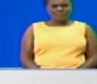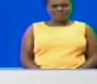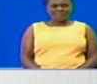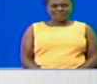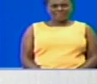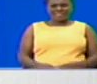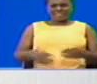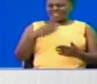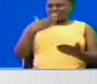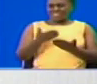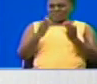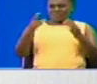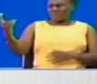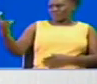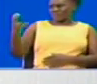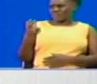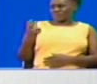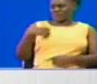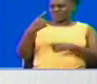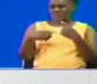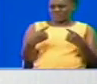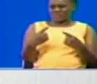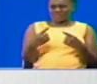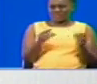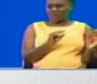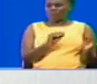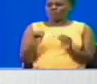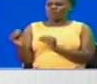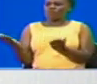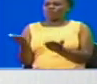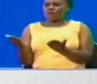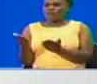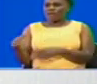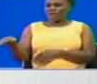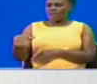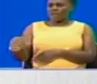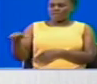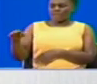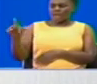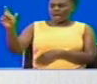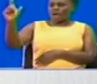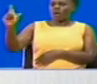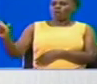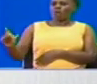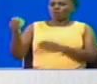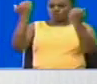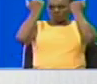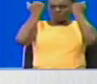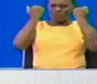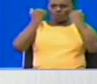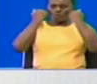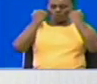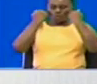Tena mtazamaji na asante sana kwa kuendelea kuwa nasi. Tunakupeleka moja kwa moja hadi katika maeneo ya Pwani ambapo mahakama ya rufaa